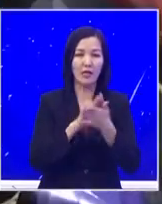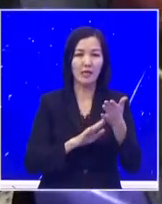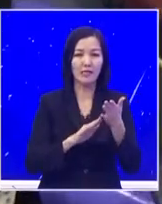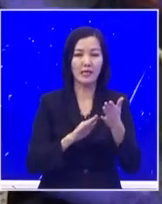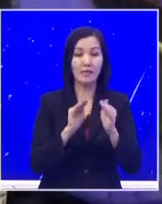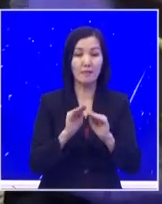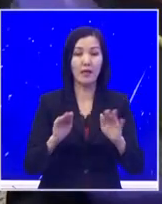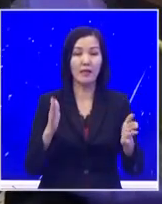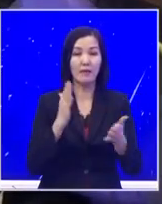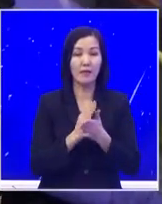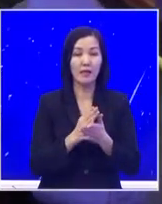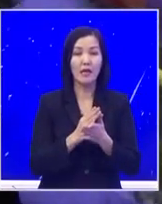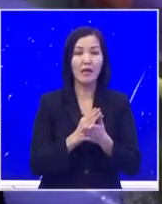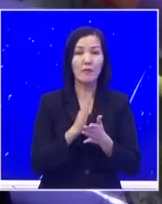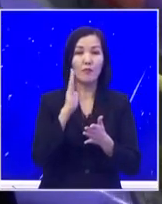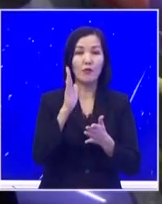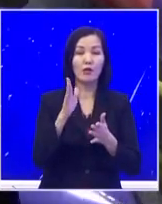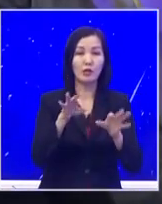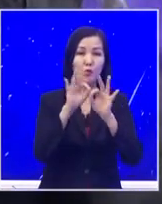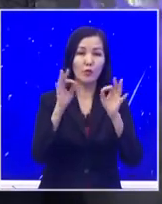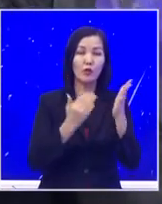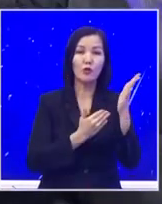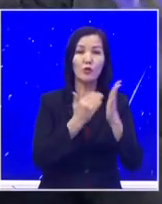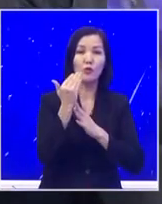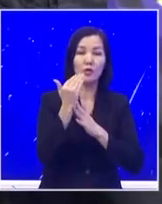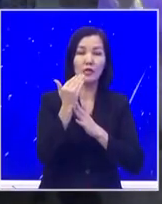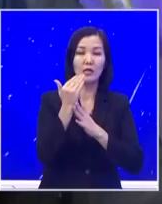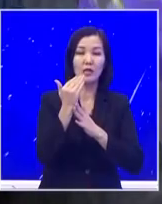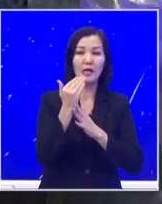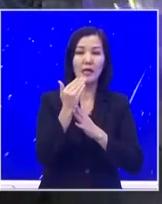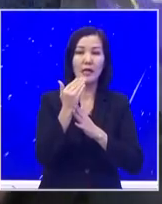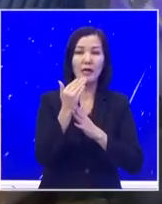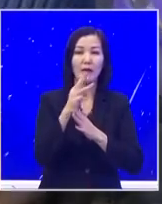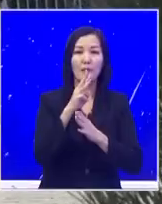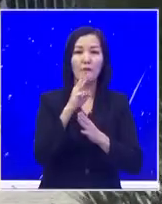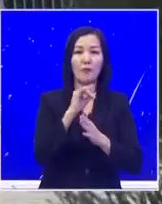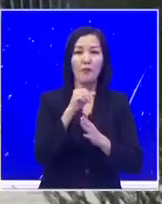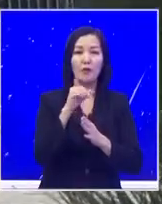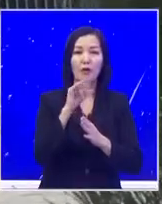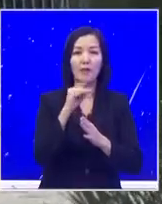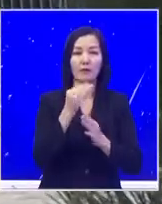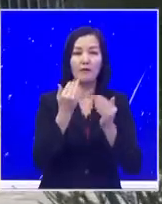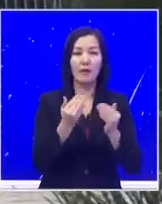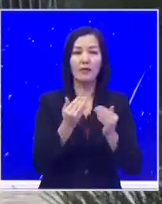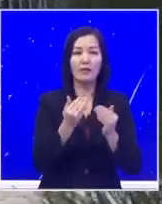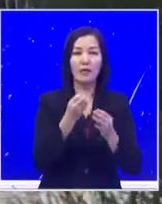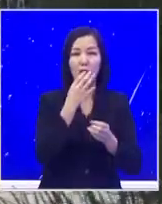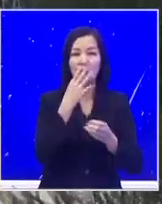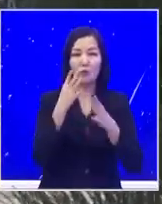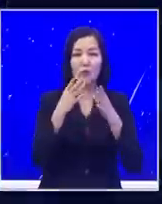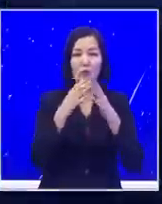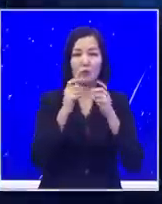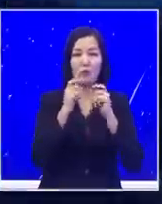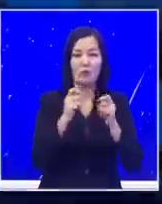өсіп келеді. Бұйыртса, өнердің үлкен сахнасын бағындырар кішкентай Мұхамедиевтер әзірге гүл сыйлаушылар